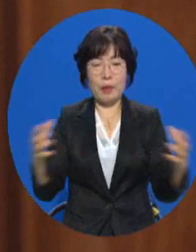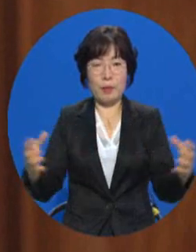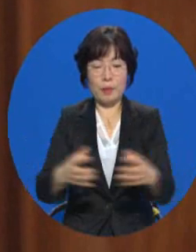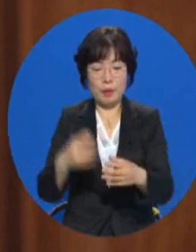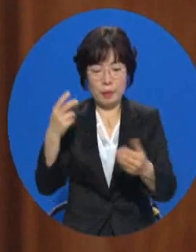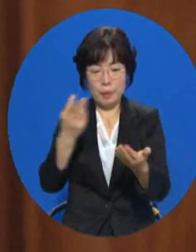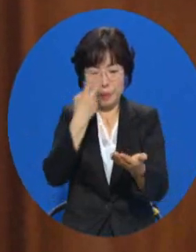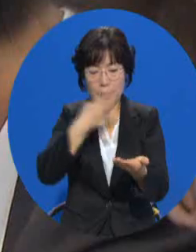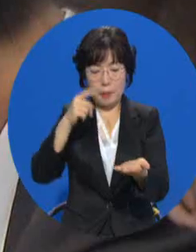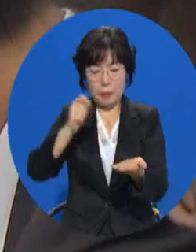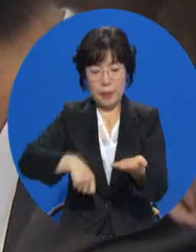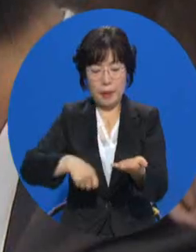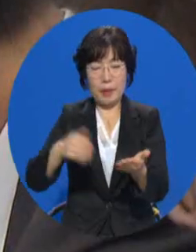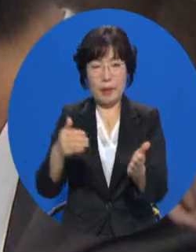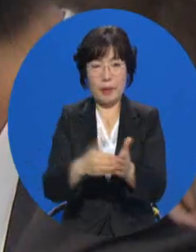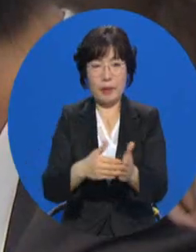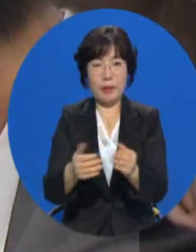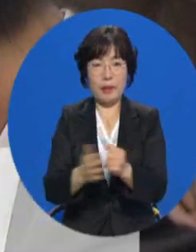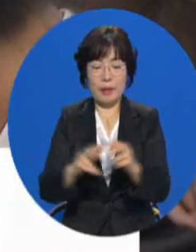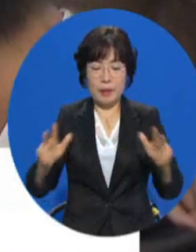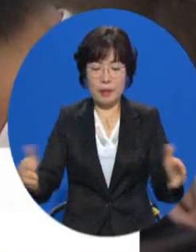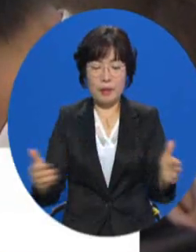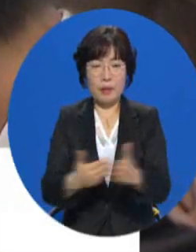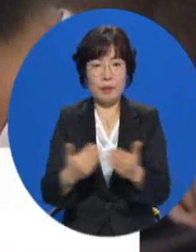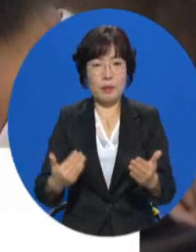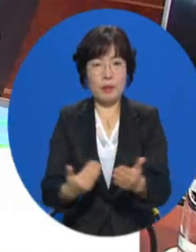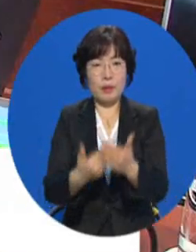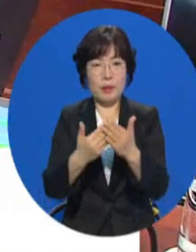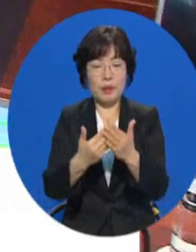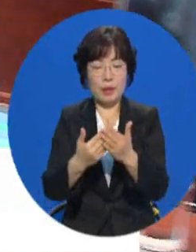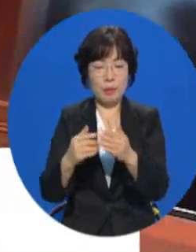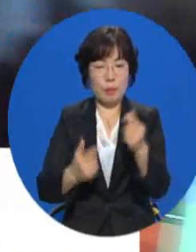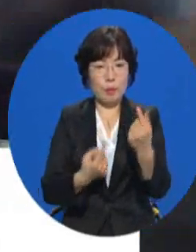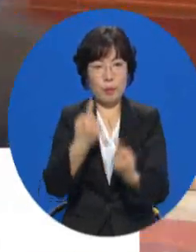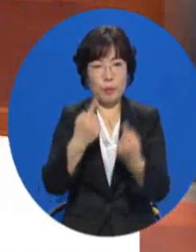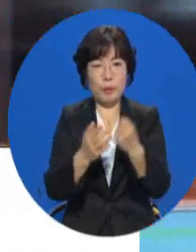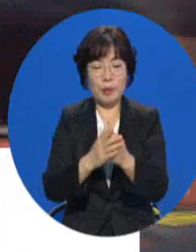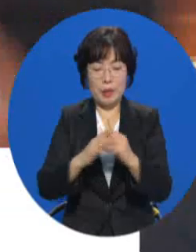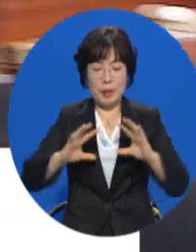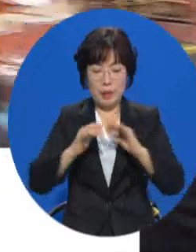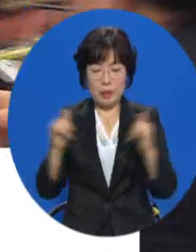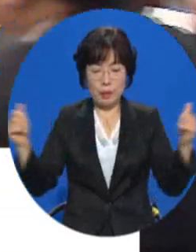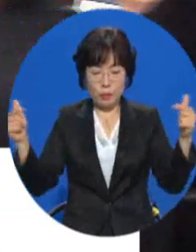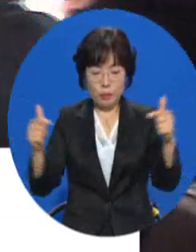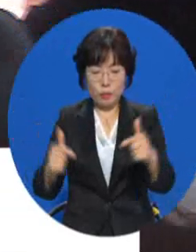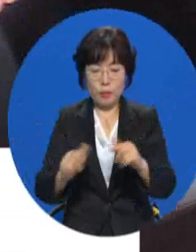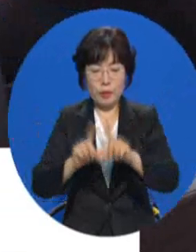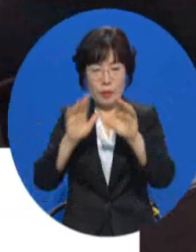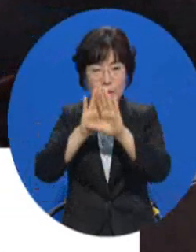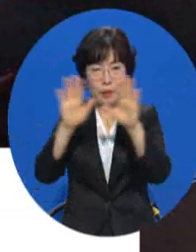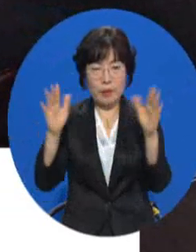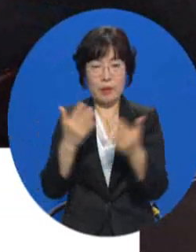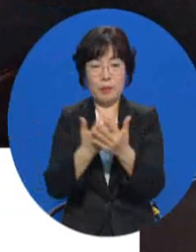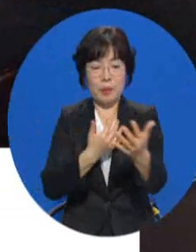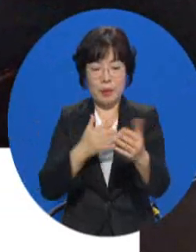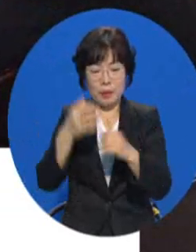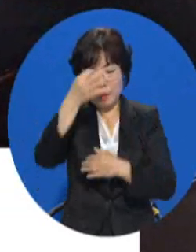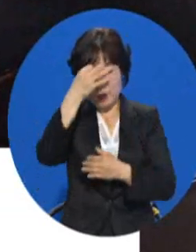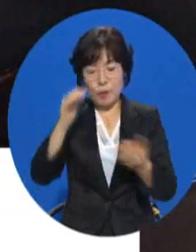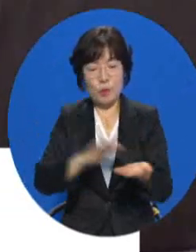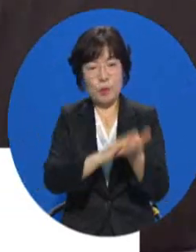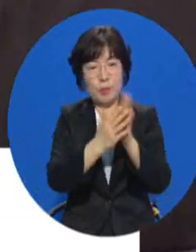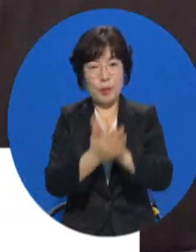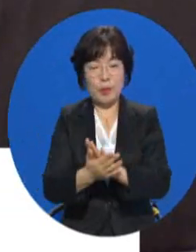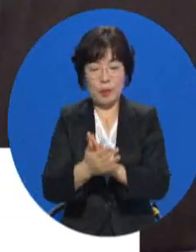의결됐습니다. 이번 계획안은 그동안의 성장과 개발 중심에서 벗어나 인구 감소, 기후 변화, 기술 혁신 등